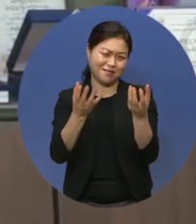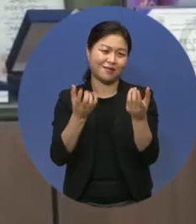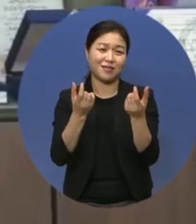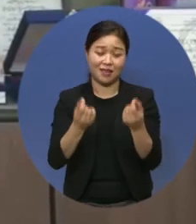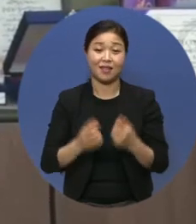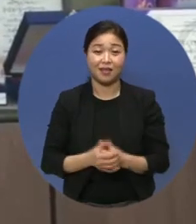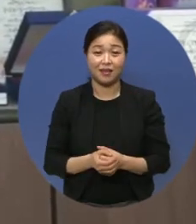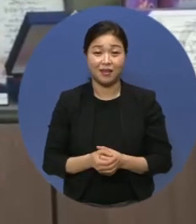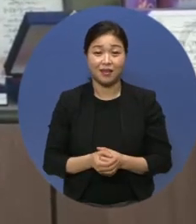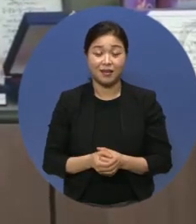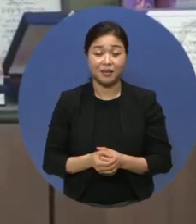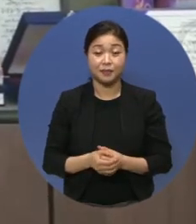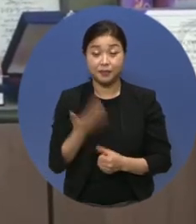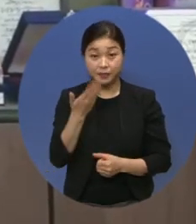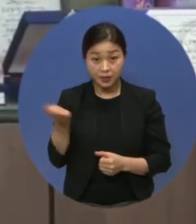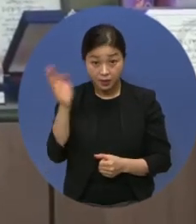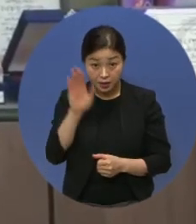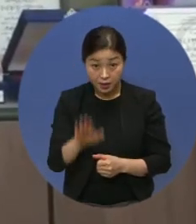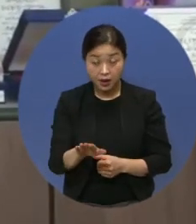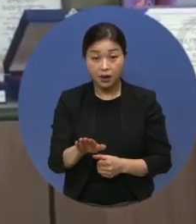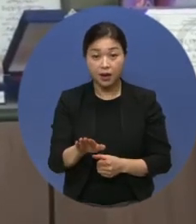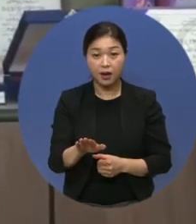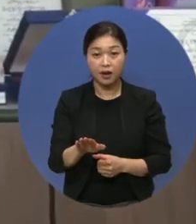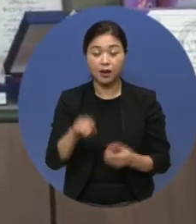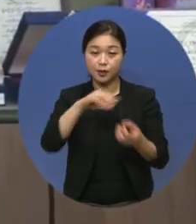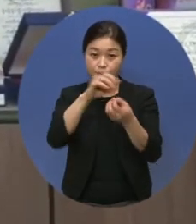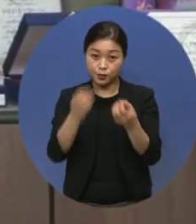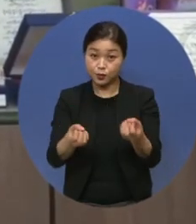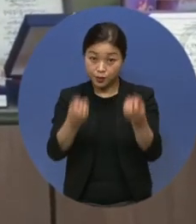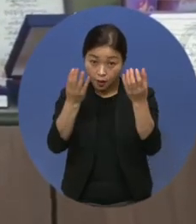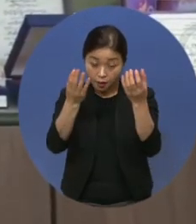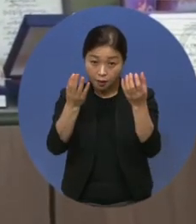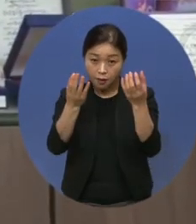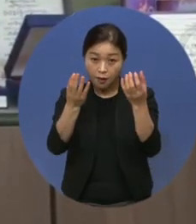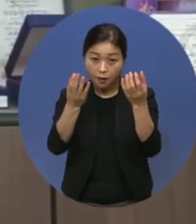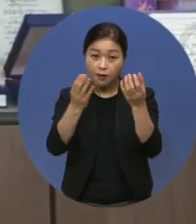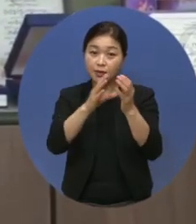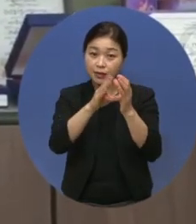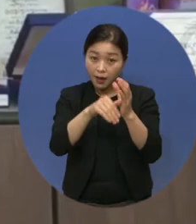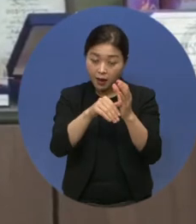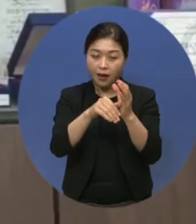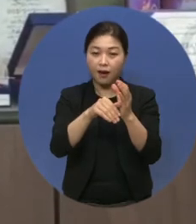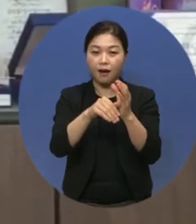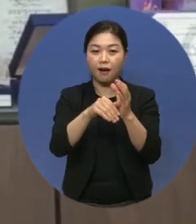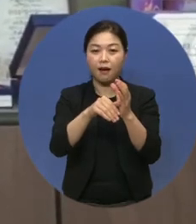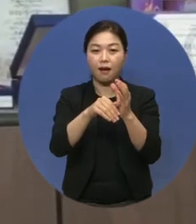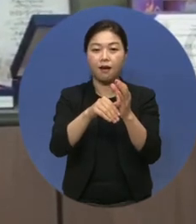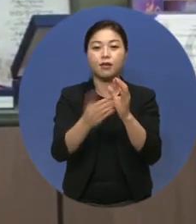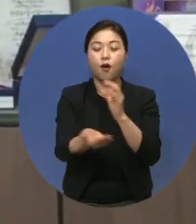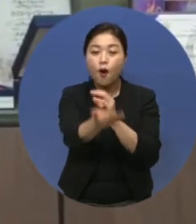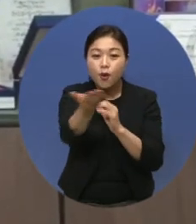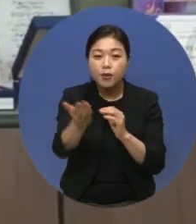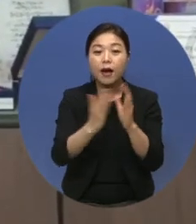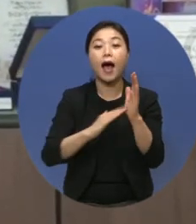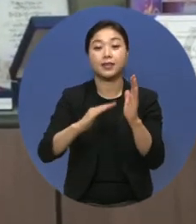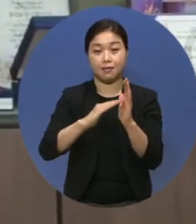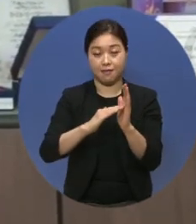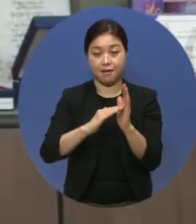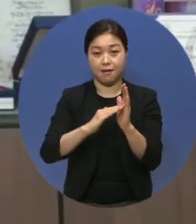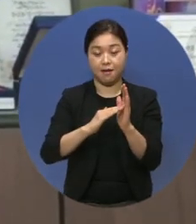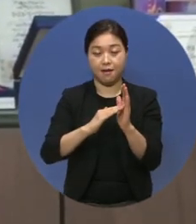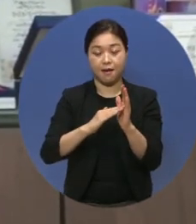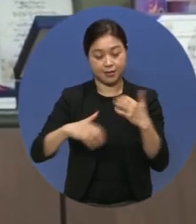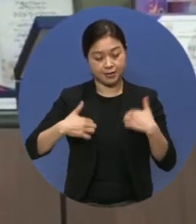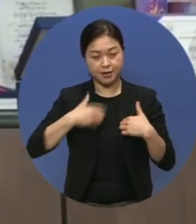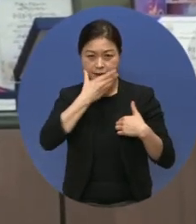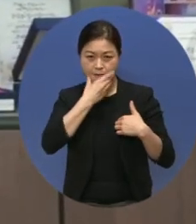말았습니다. 그러나 이 명절을 여러분들의 가정에 즐거움과 행복이